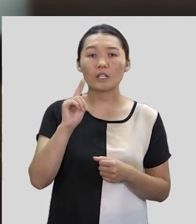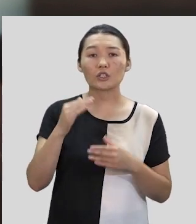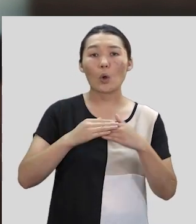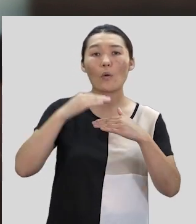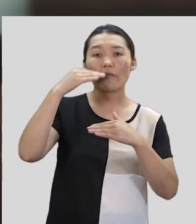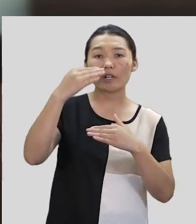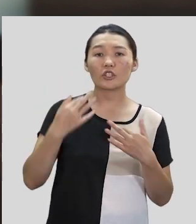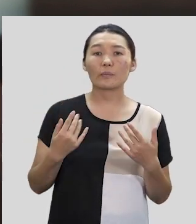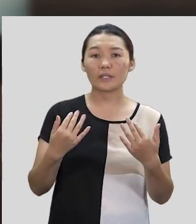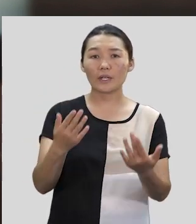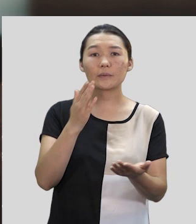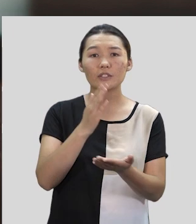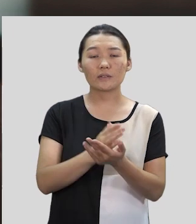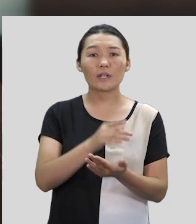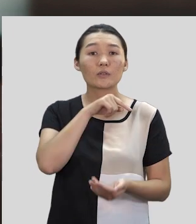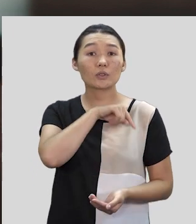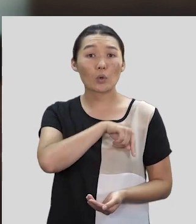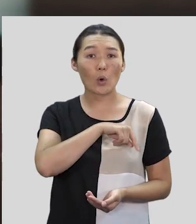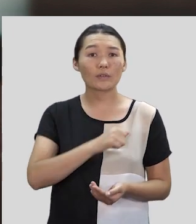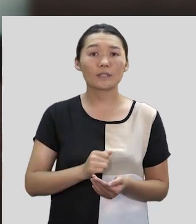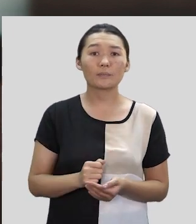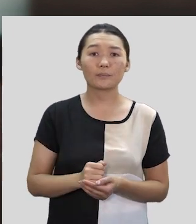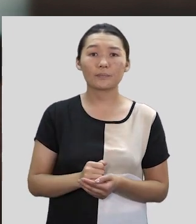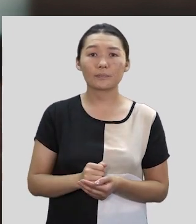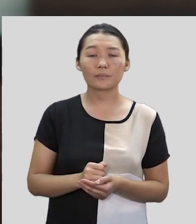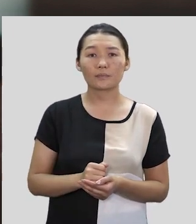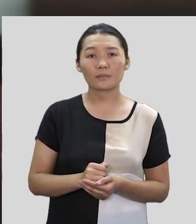является духовной потребности и